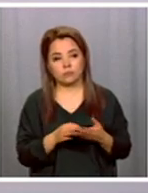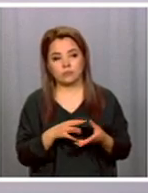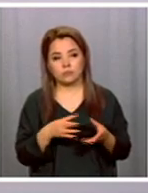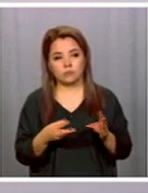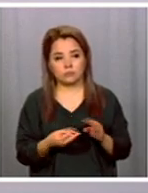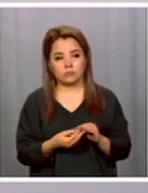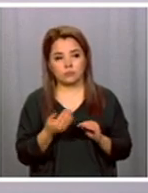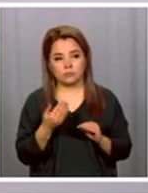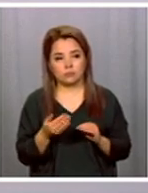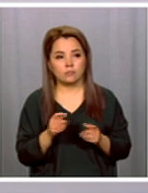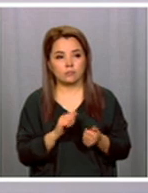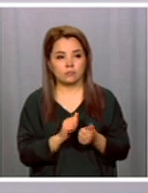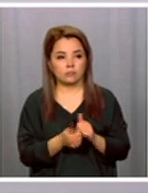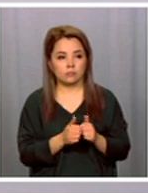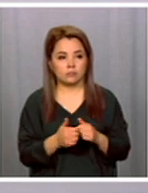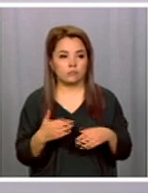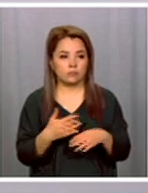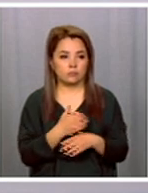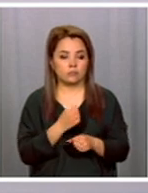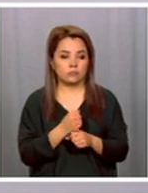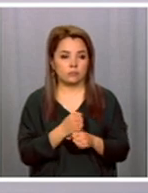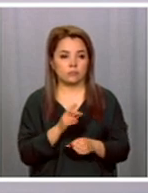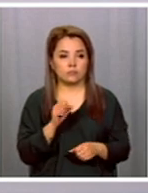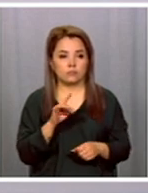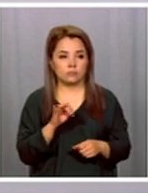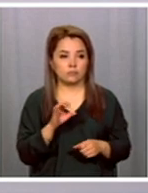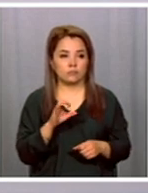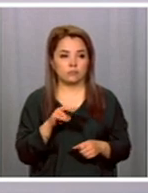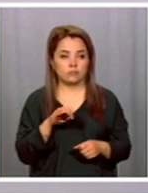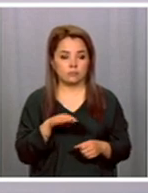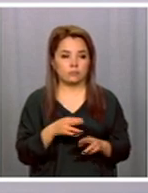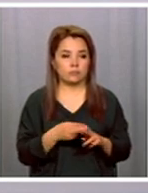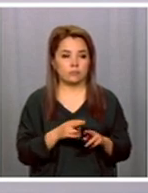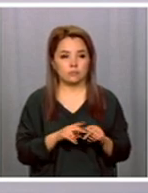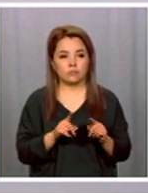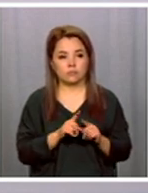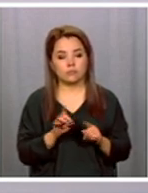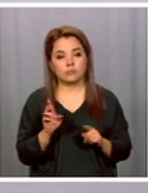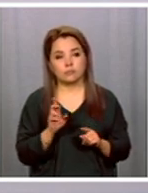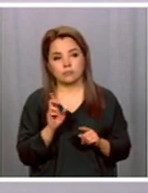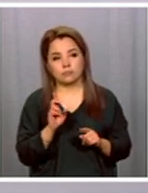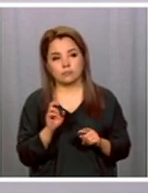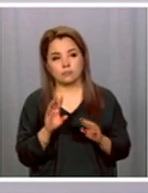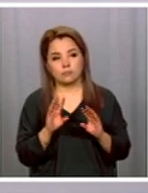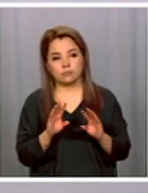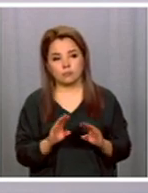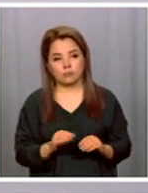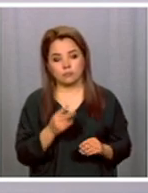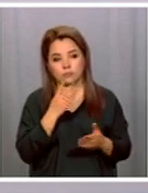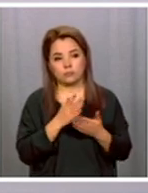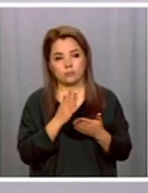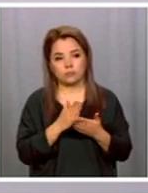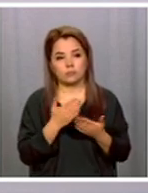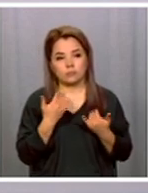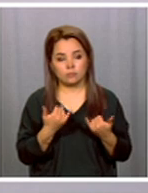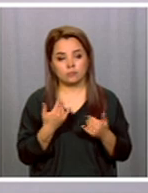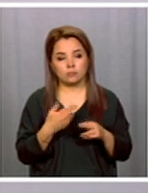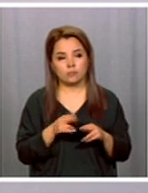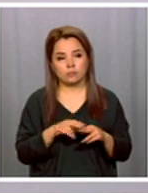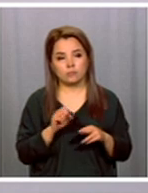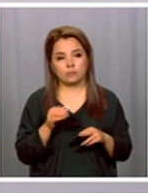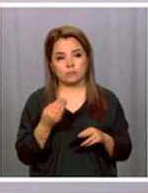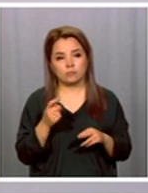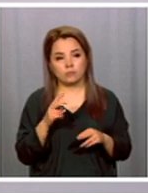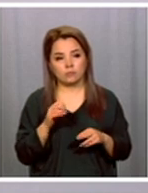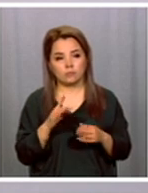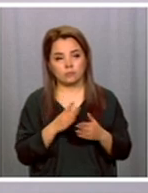нәтижесінде алмасу реакциясына түсіп, барий сульфаты, ол қазір ғана көрдіңіздер, ақ тұмба түрінде түзілді, және ашқылар, яғни